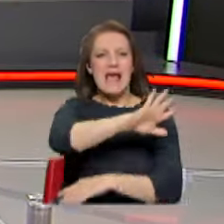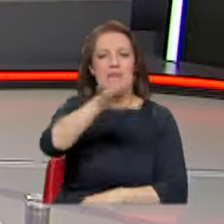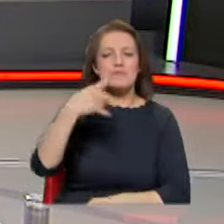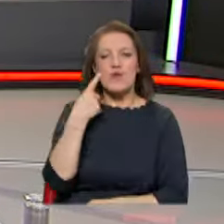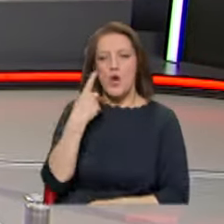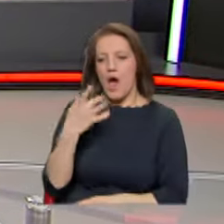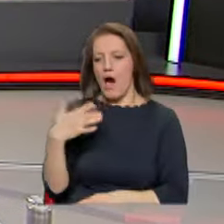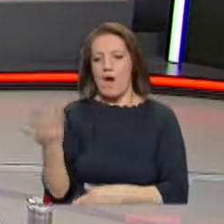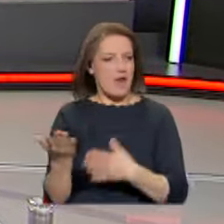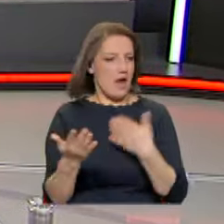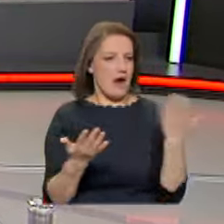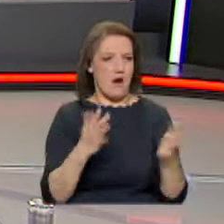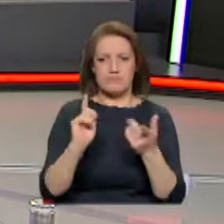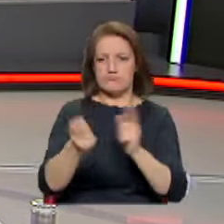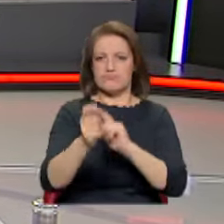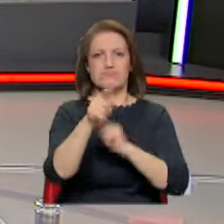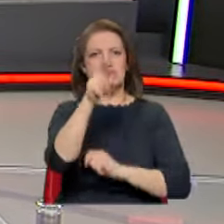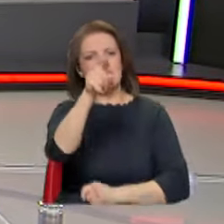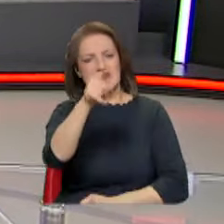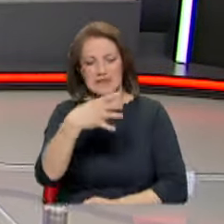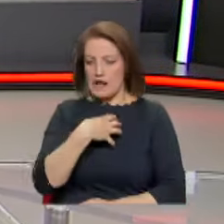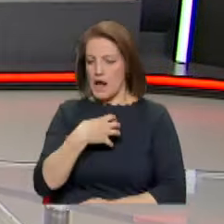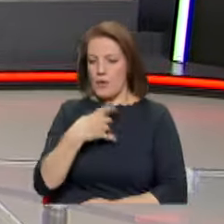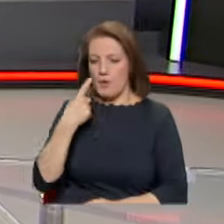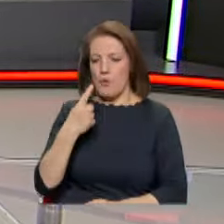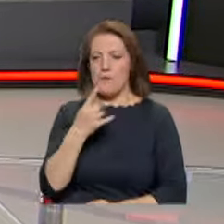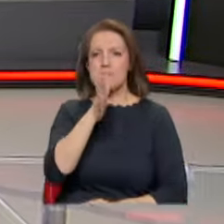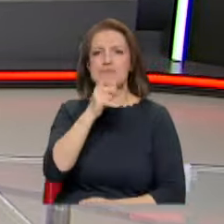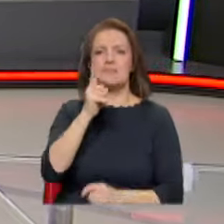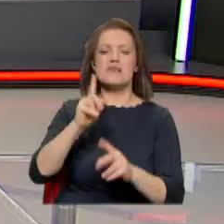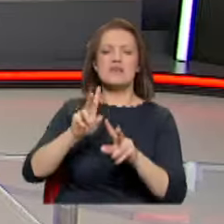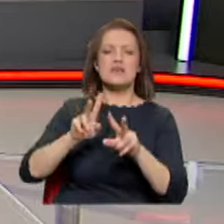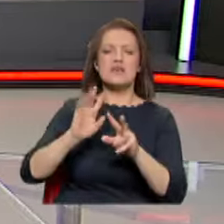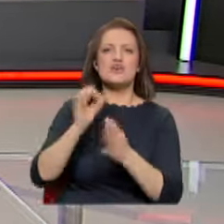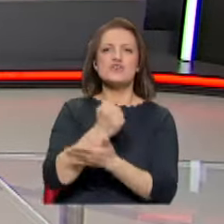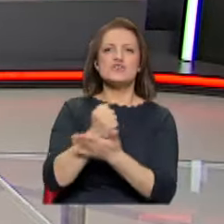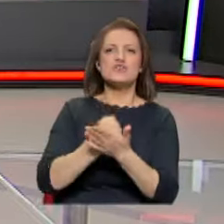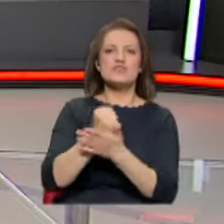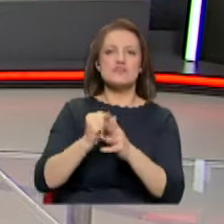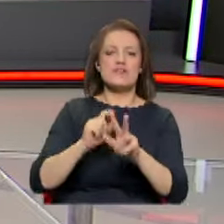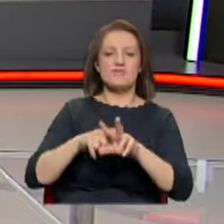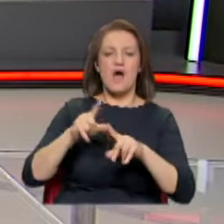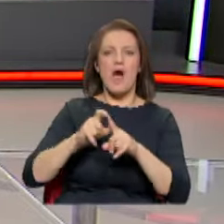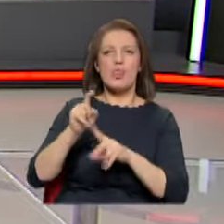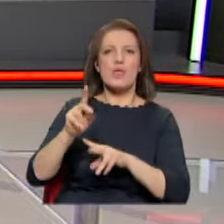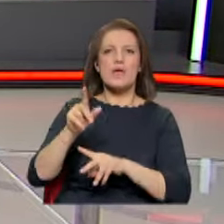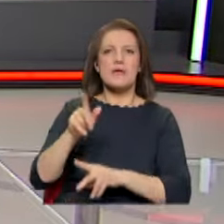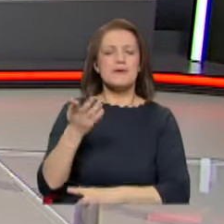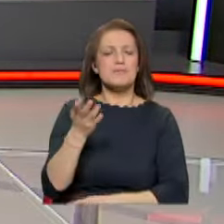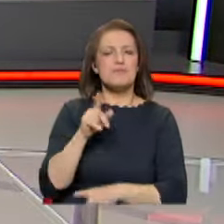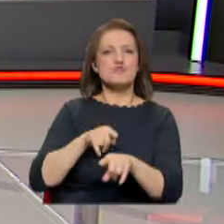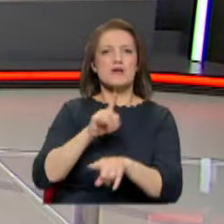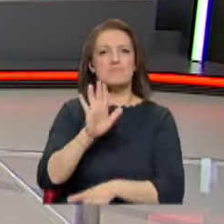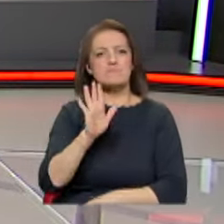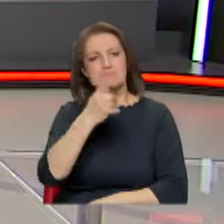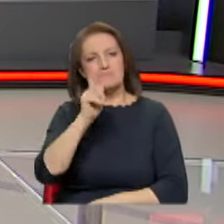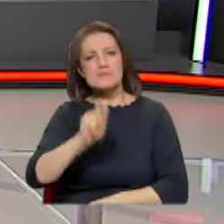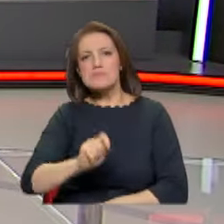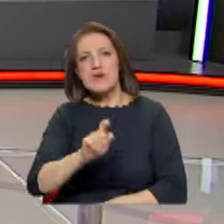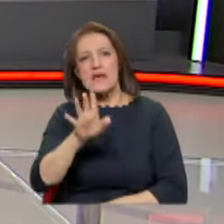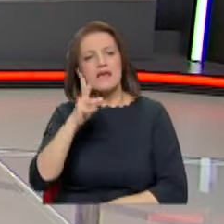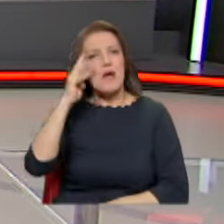ayrı ayrı değişir. Yani sizin de kendinize göre bildiğiniz bir Yeşil Vadi vardır. Onların hepsinin peşindeler. Ne yapacaklar? Muhtemelen